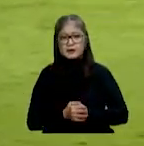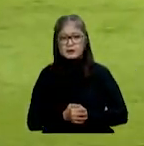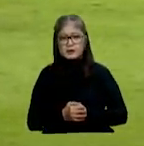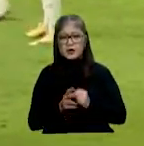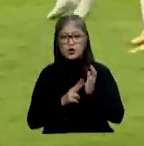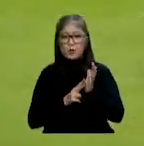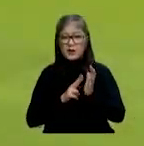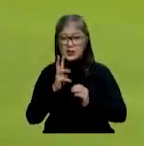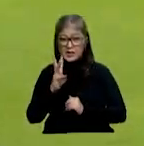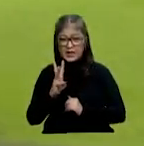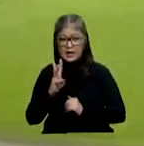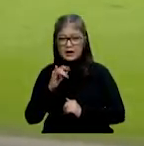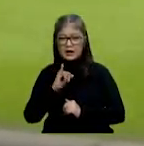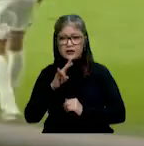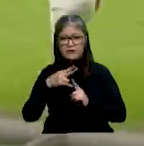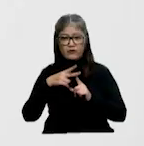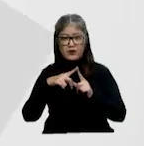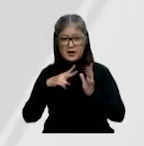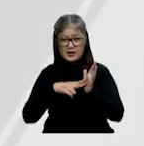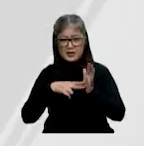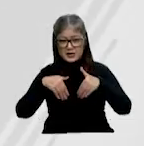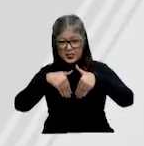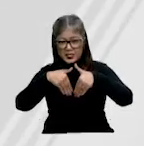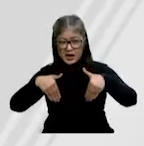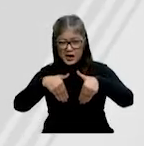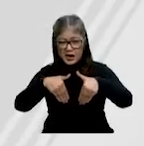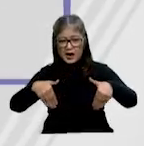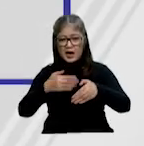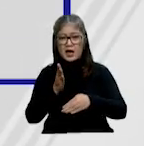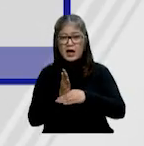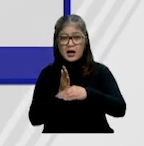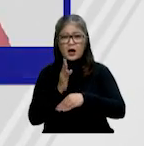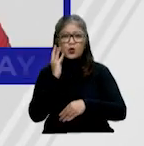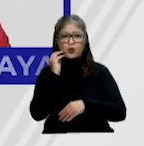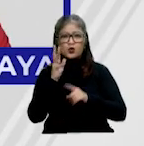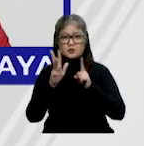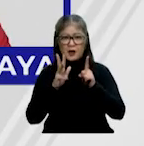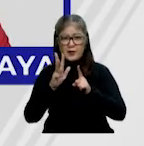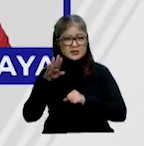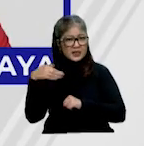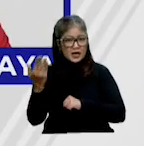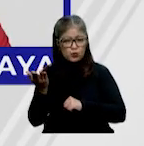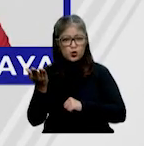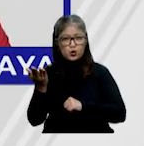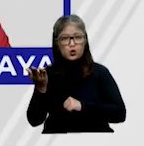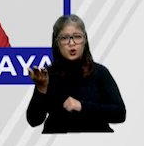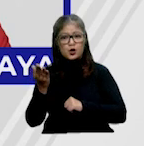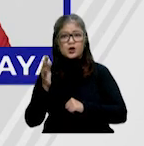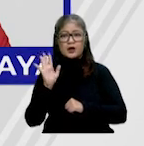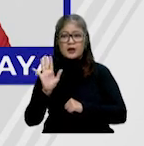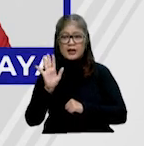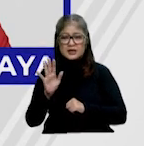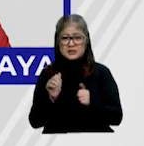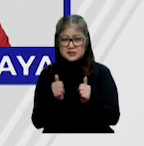menempatkan Ivan Jenner di posisi gelandang tengah. Pemain yang baru berusia 19 tahun dan bermain untuk Young FC Utrecht akan kembali dipersiapkan